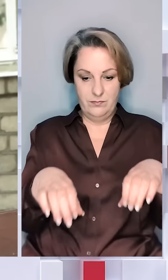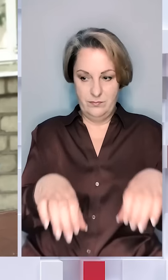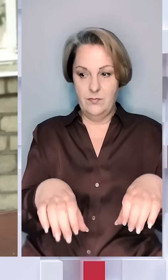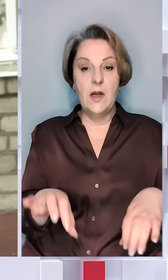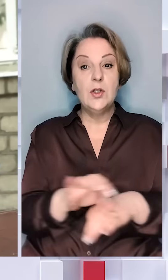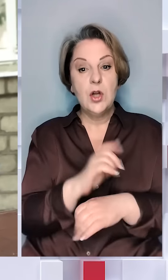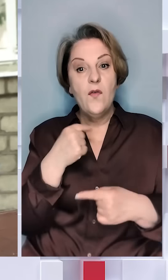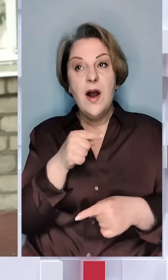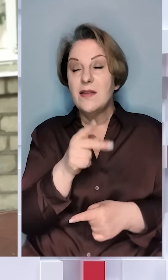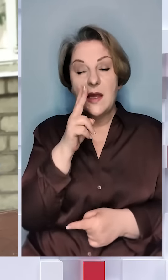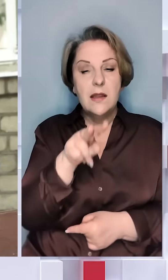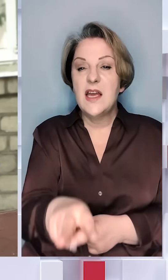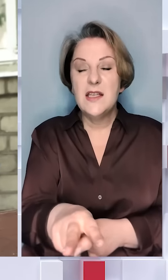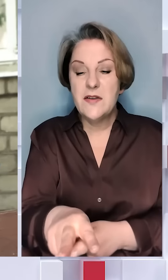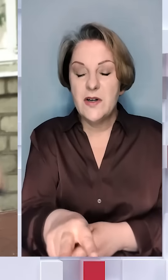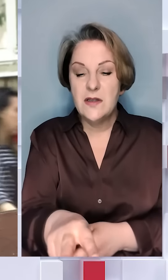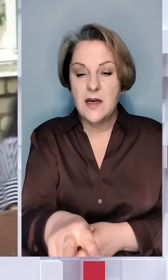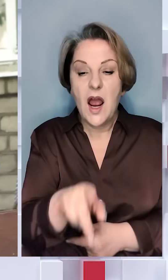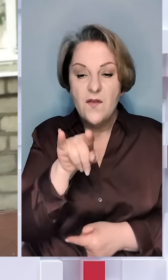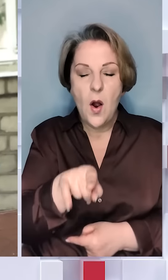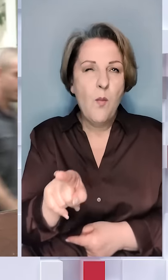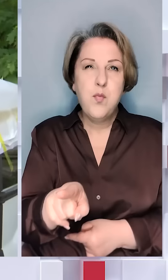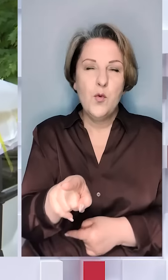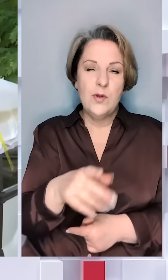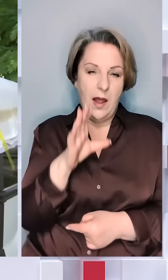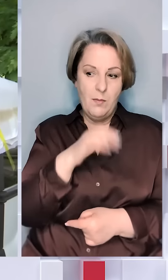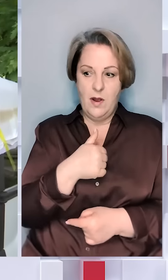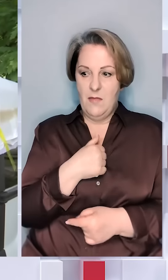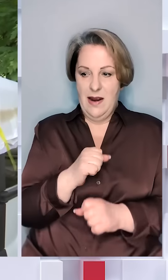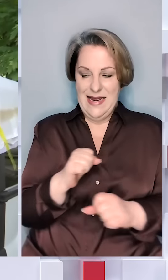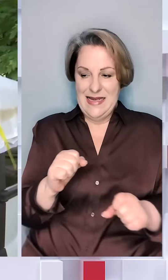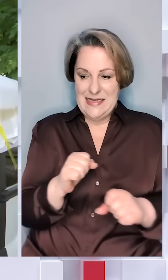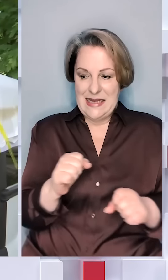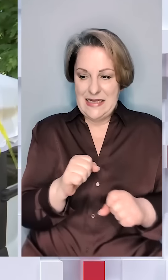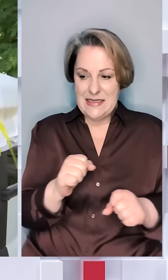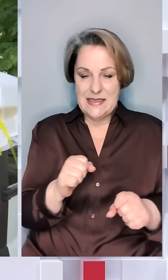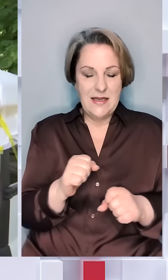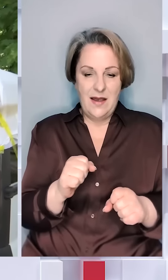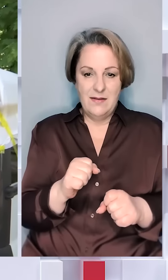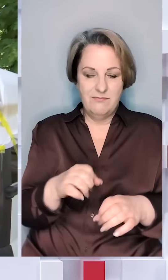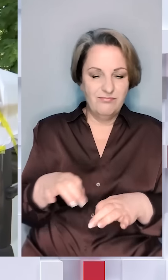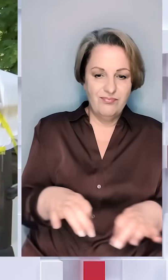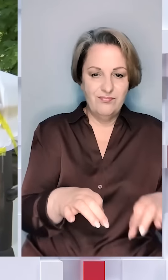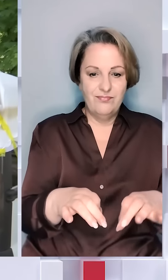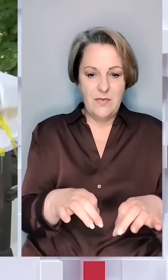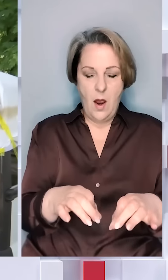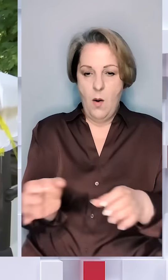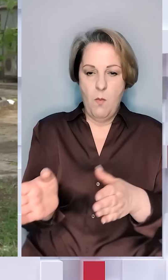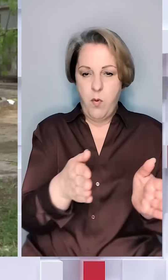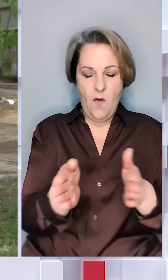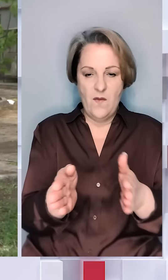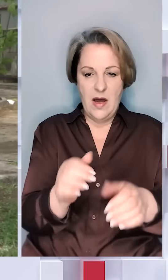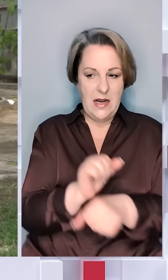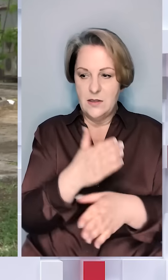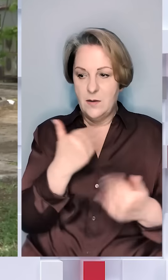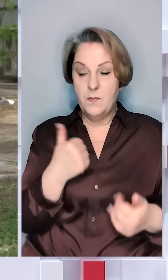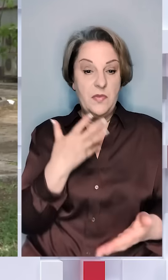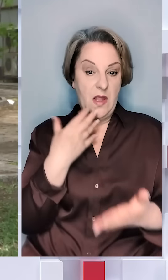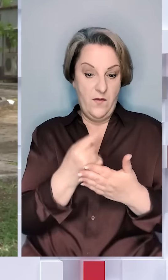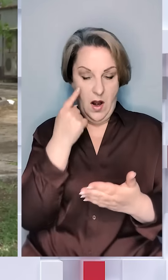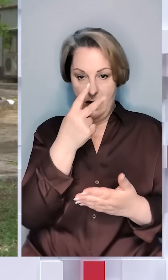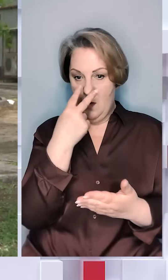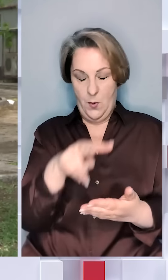Жена говорить, ти лучше в окно не смотри, тобі плохо буде. Ні, не можна їздити, ззаді ні поворотів, ні стопів. Те, що на